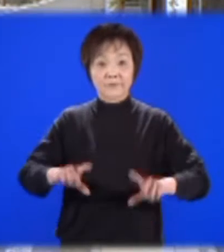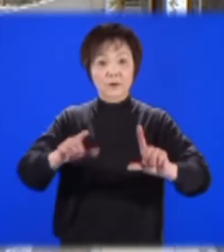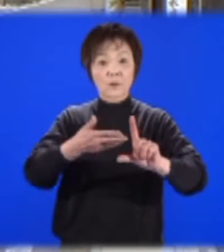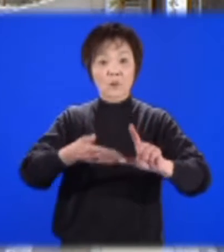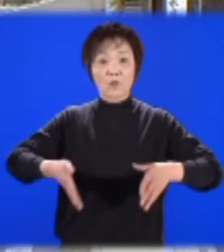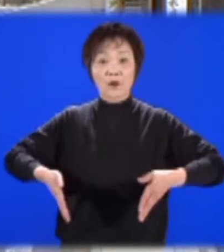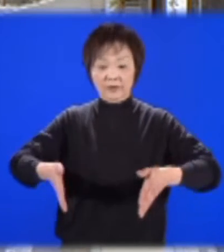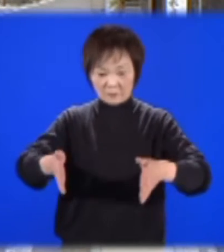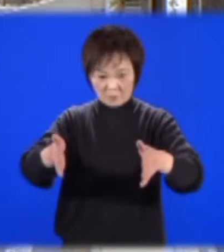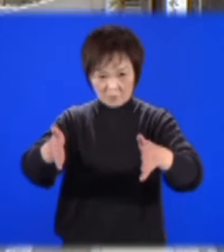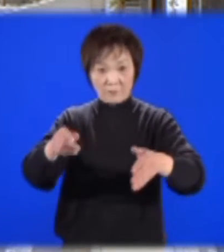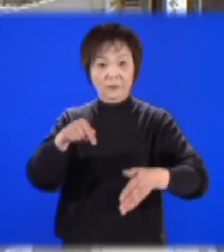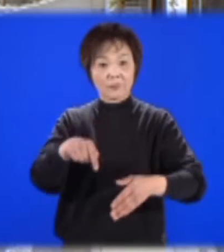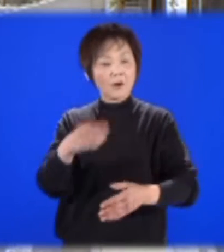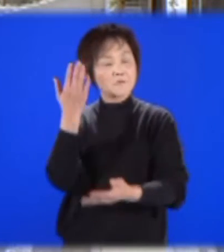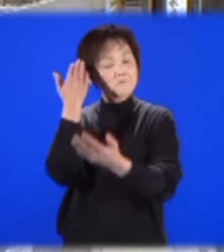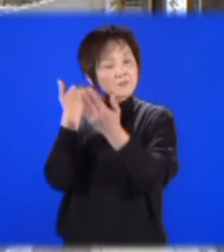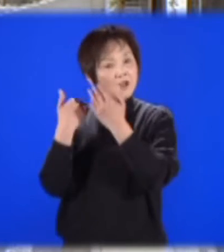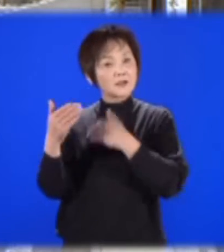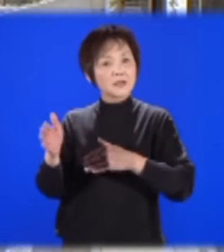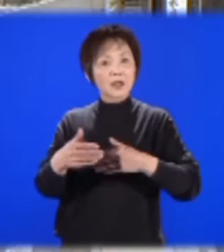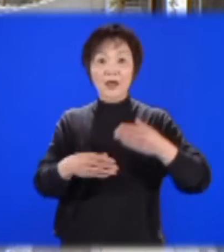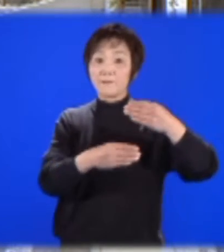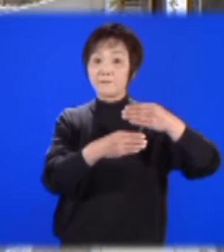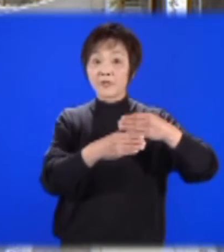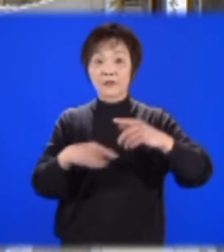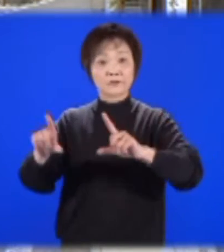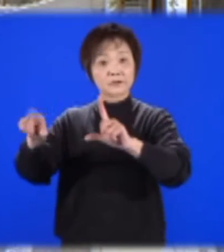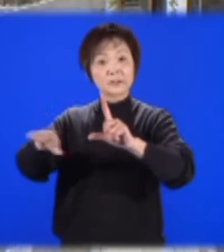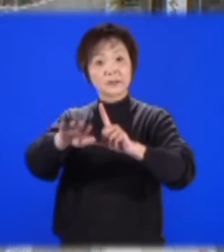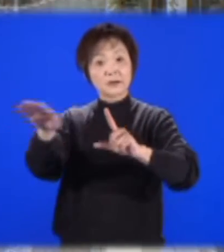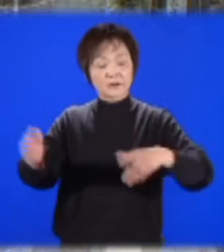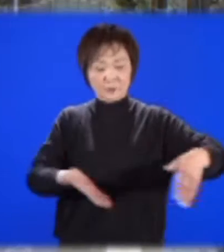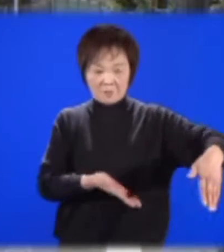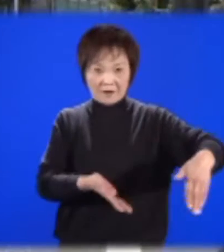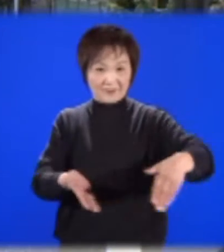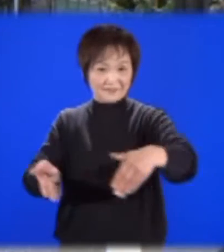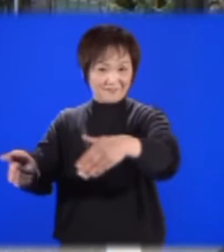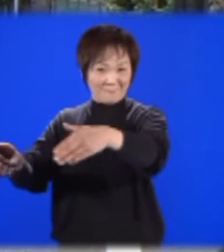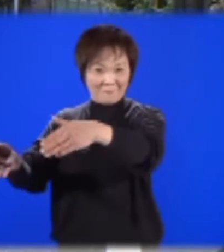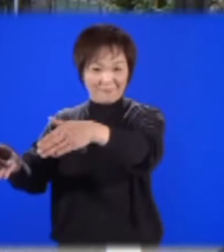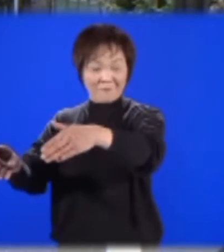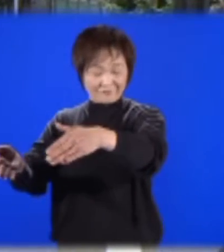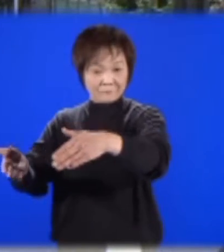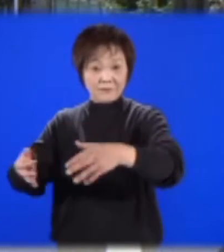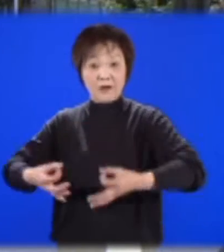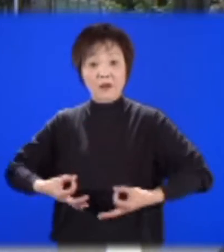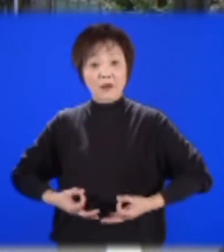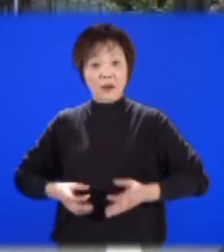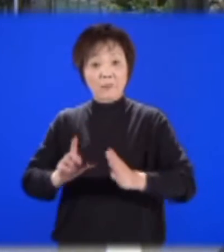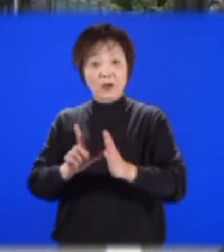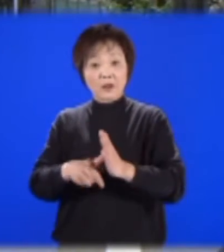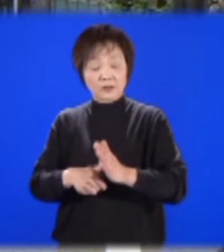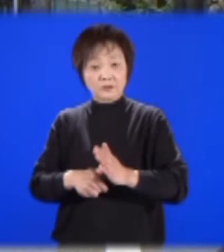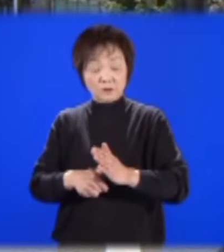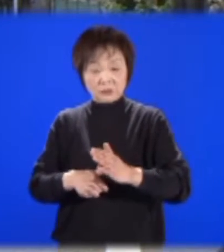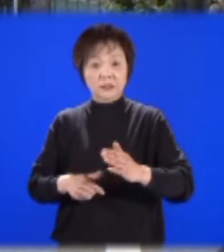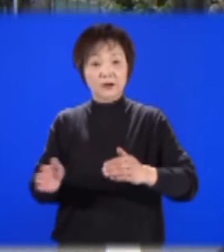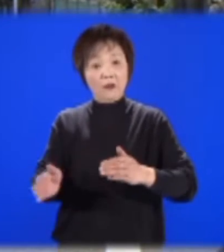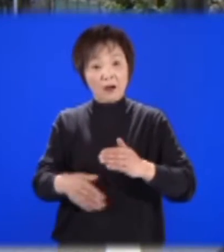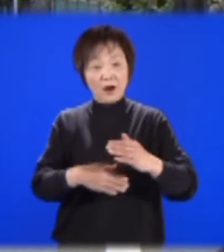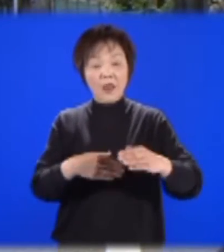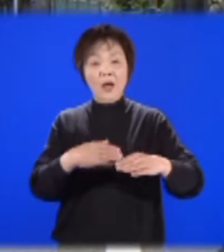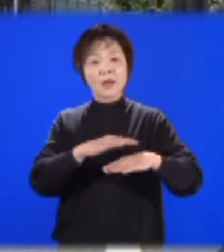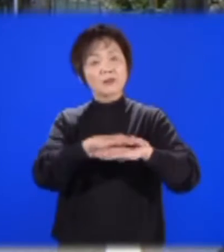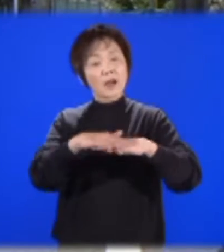東海道。古代より都と東国を結ぶ街道です。そして鎌倉時